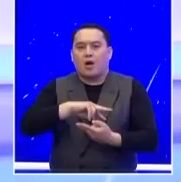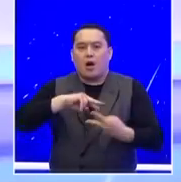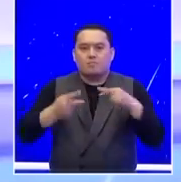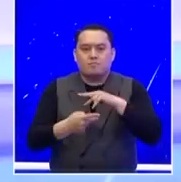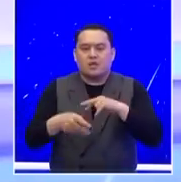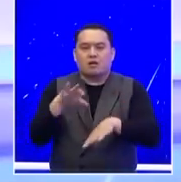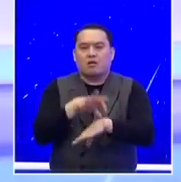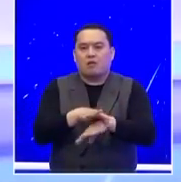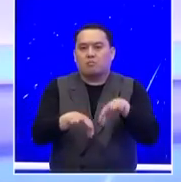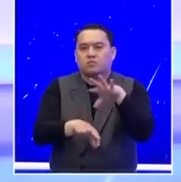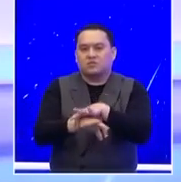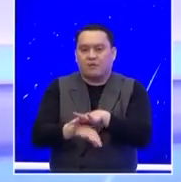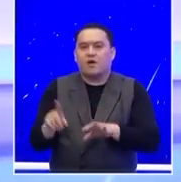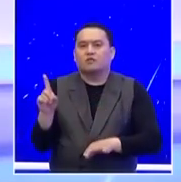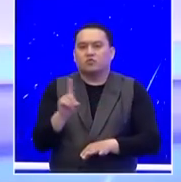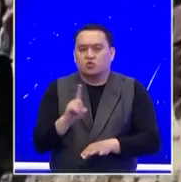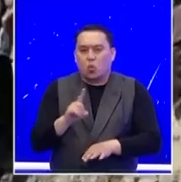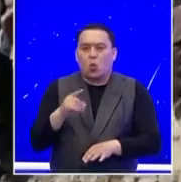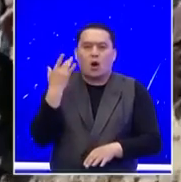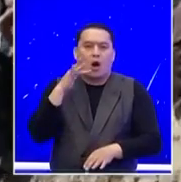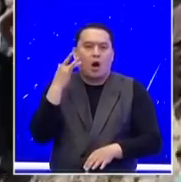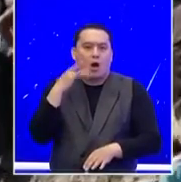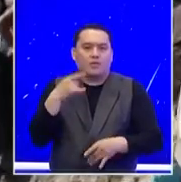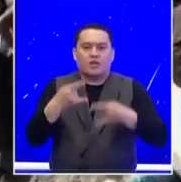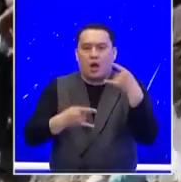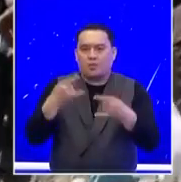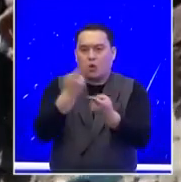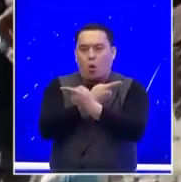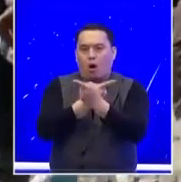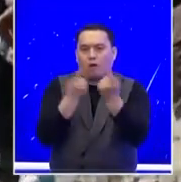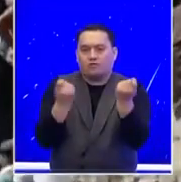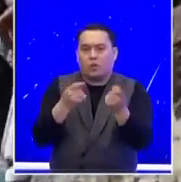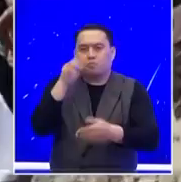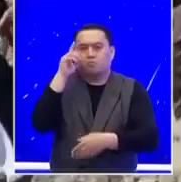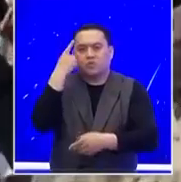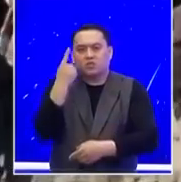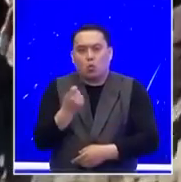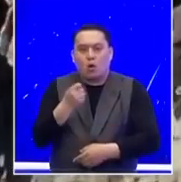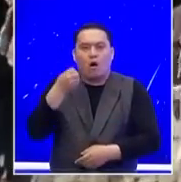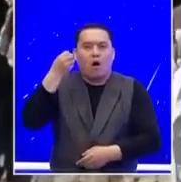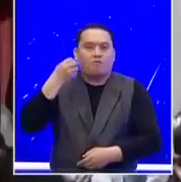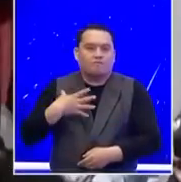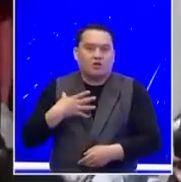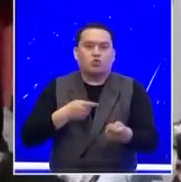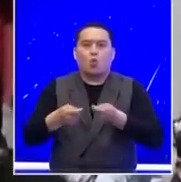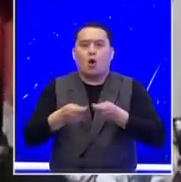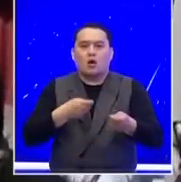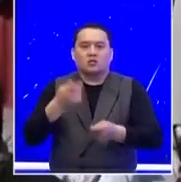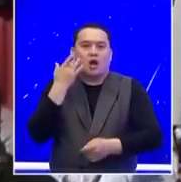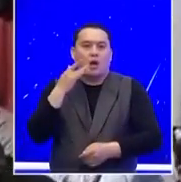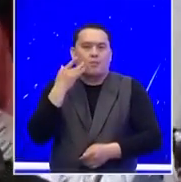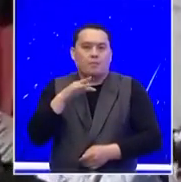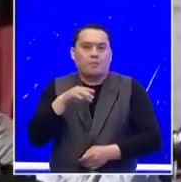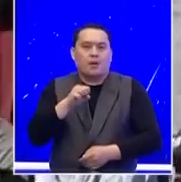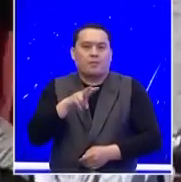пленными. Об этом сообщил американский канал NBC. По данным его источников, такое предупреждение афганским властям сделал госсекретарь